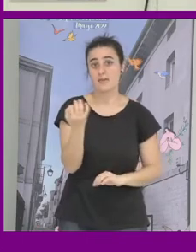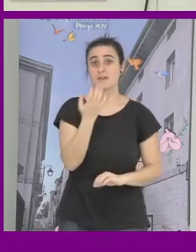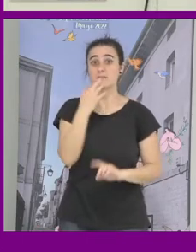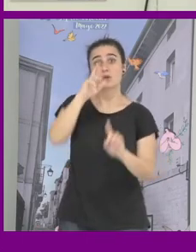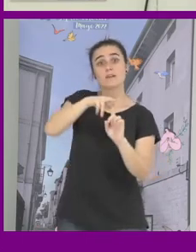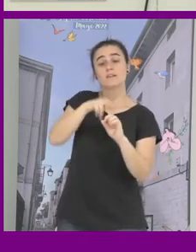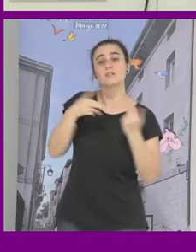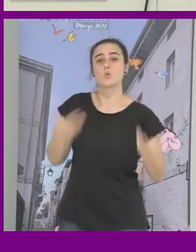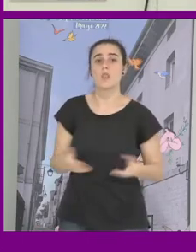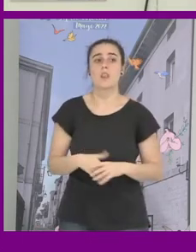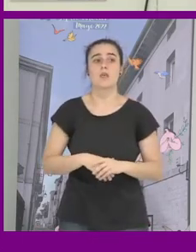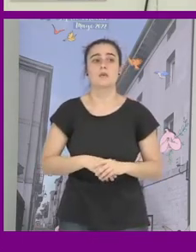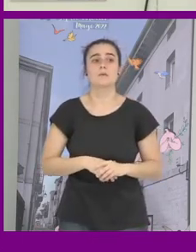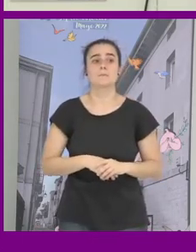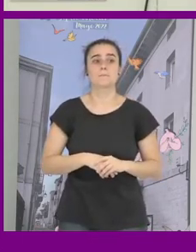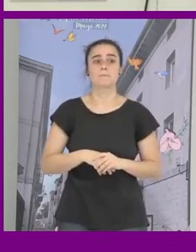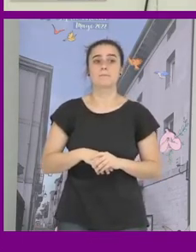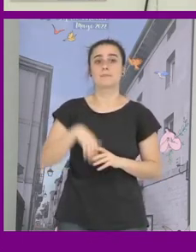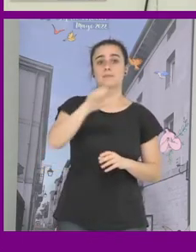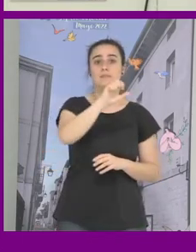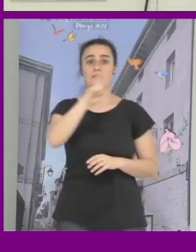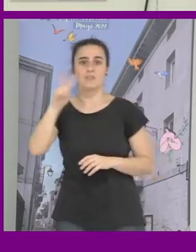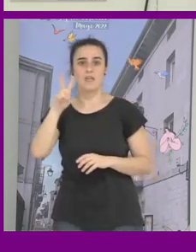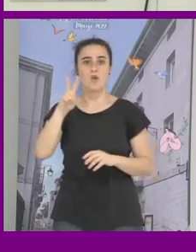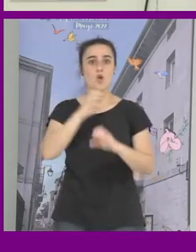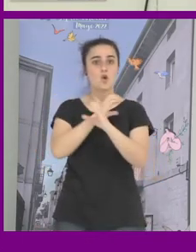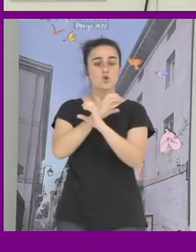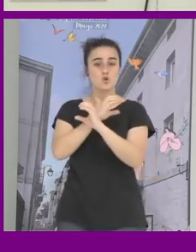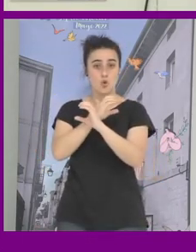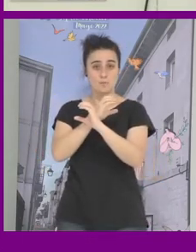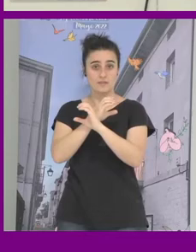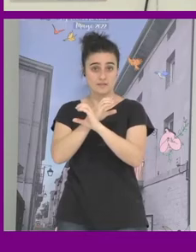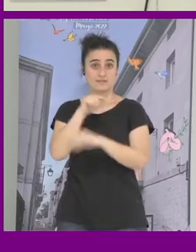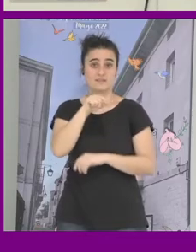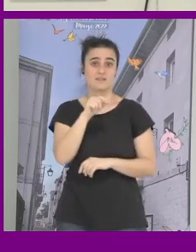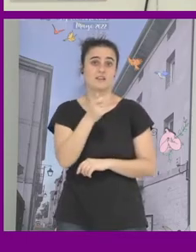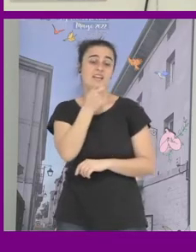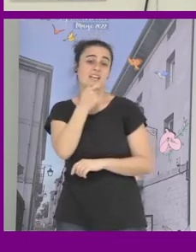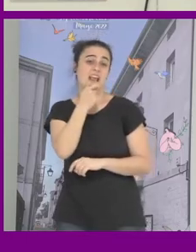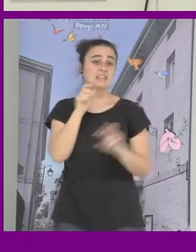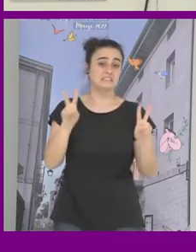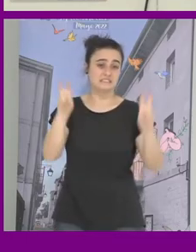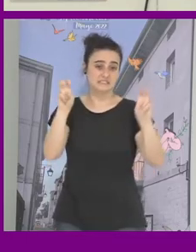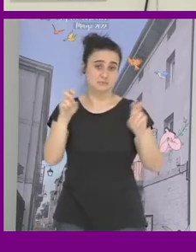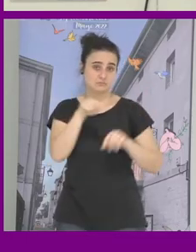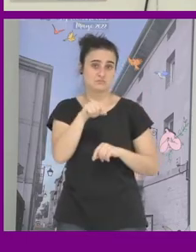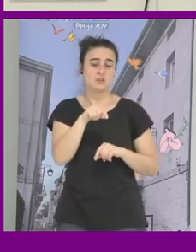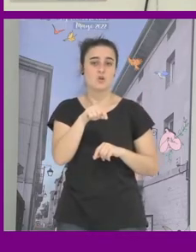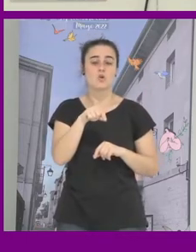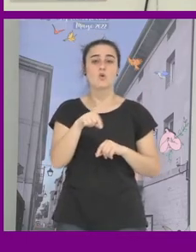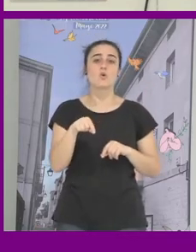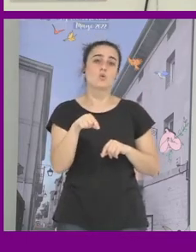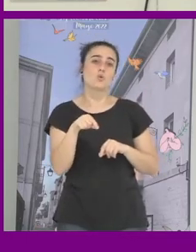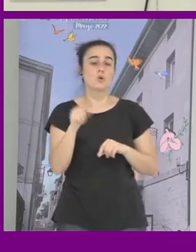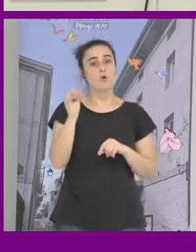da Estatu Batuetako komiki bat, The Pregnant Butch, la, ez, Marimuti laurduna,